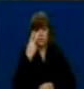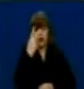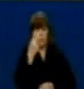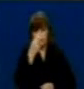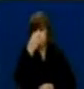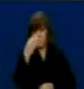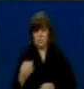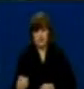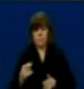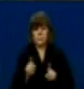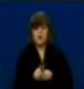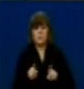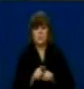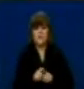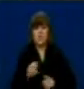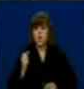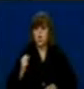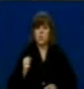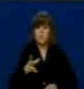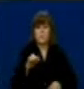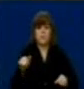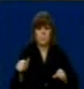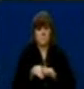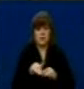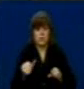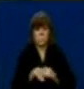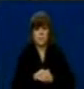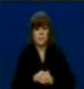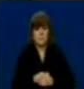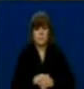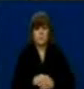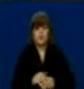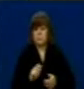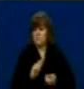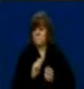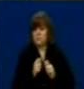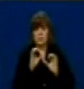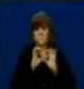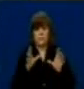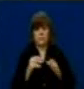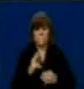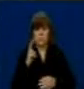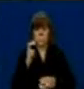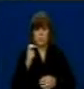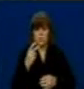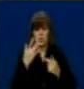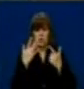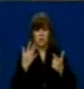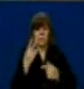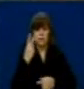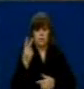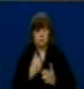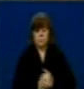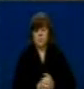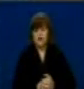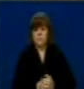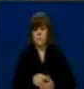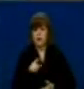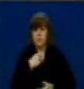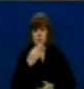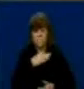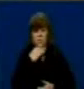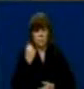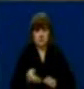32.3%, përderisa numri i të punësuarve aty mbetet i pandryshuar, 272. Shpenzimet për vetura më shumë